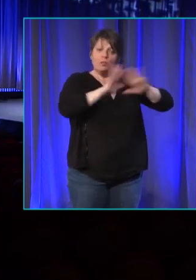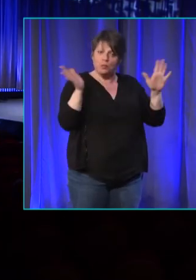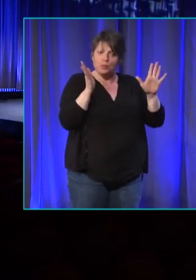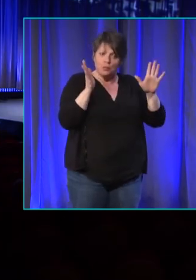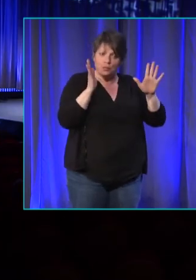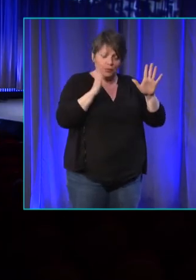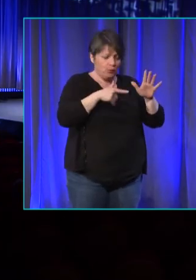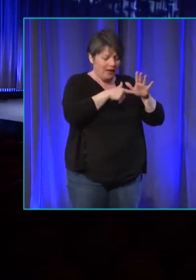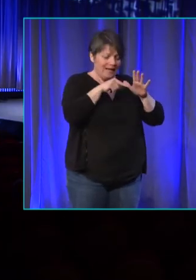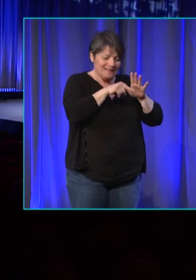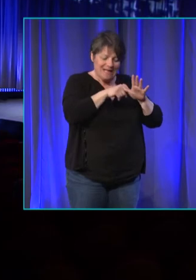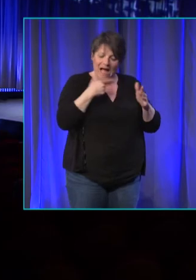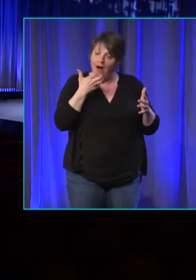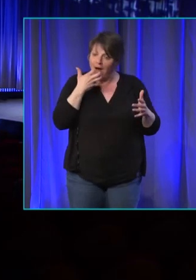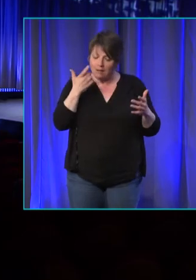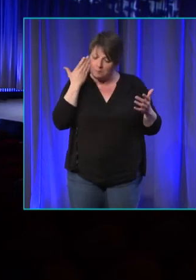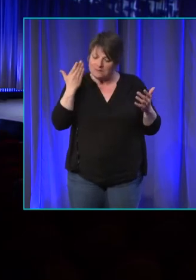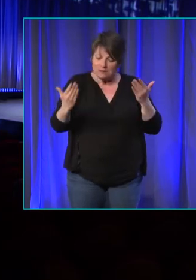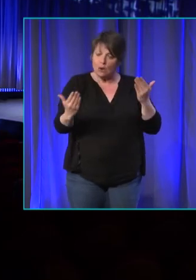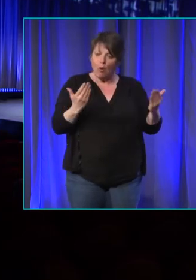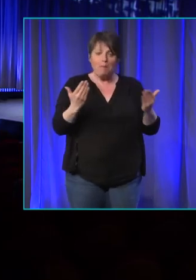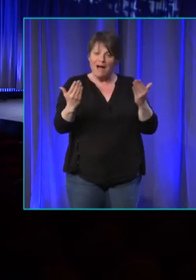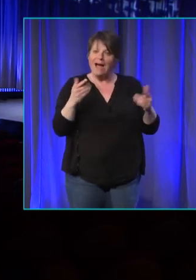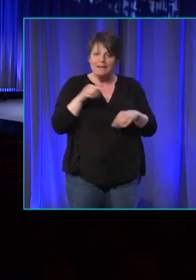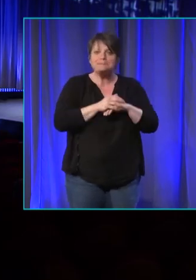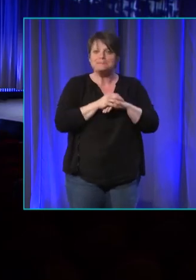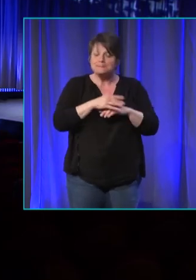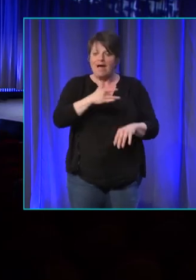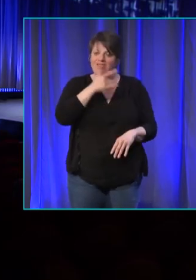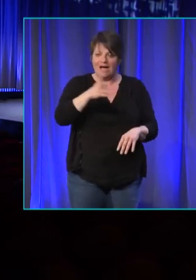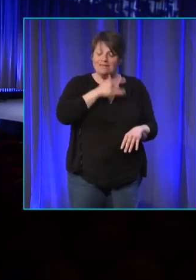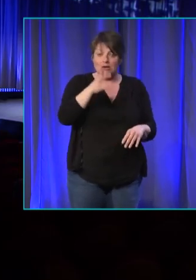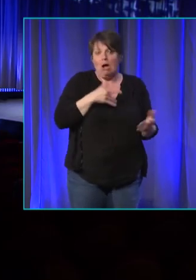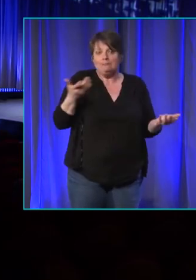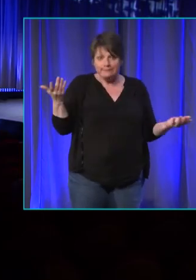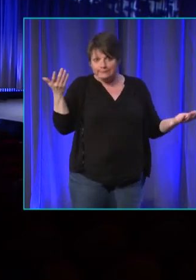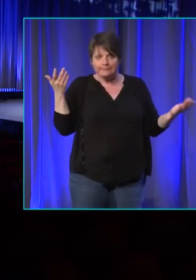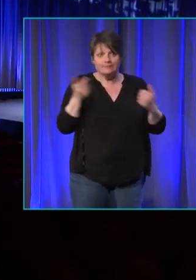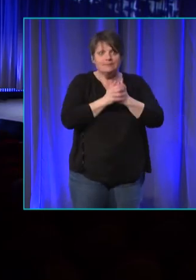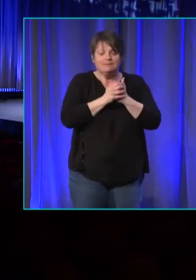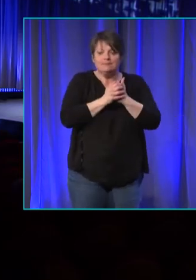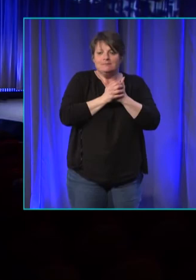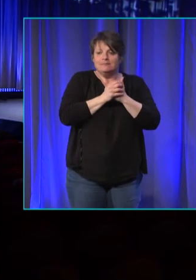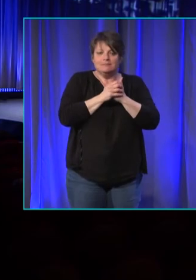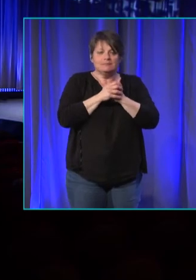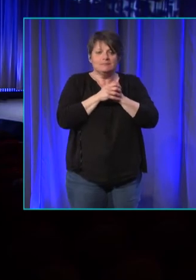C'est vraiment des deux modèles d'études très intéressants.